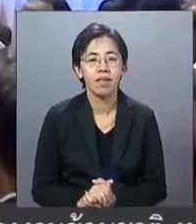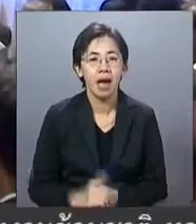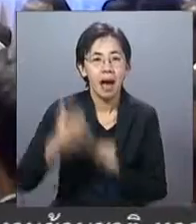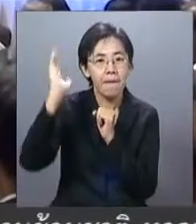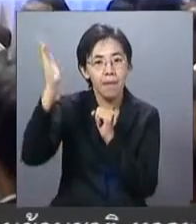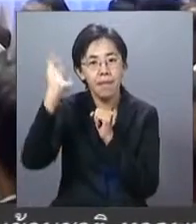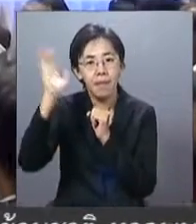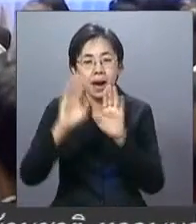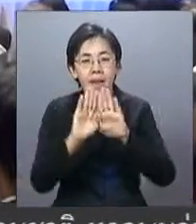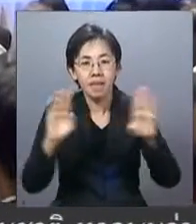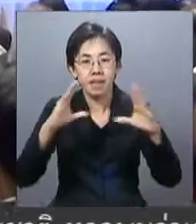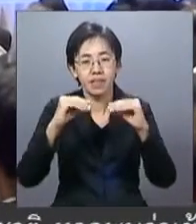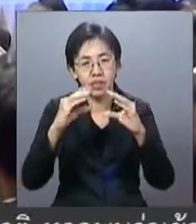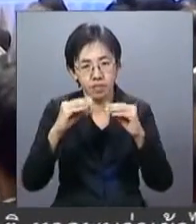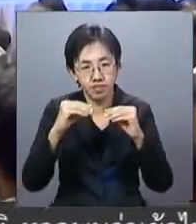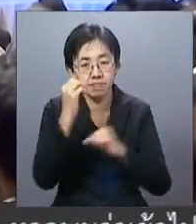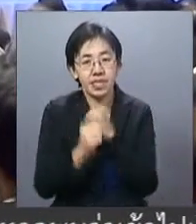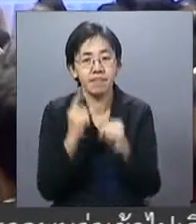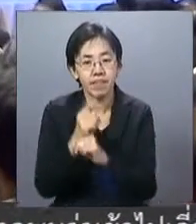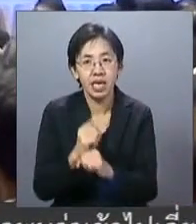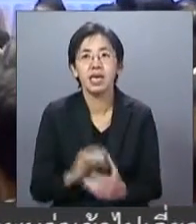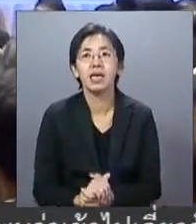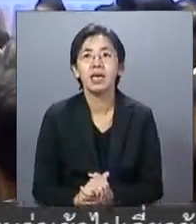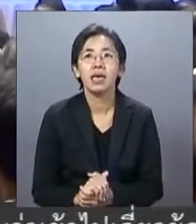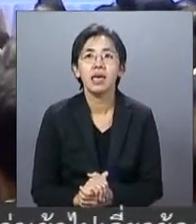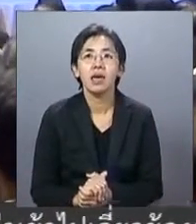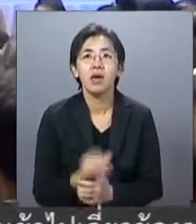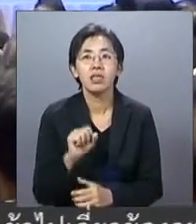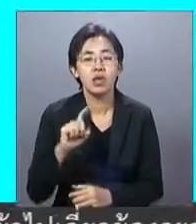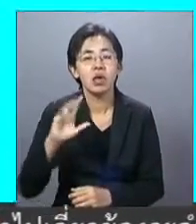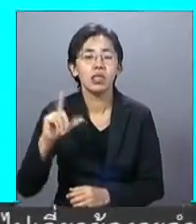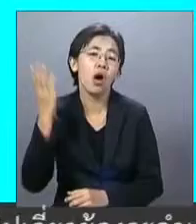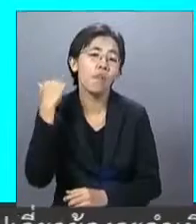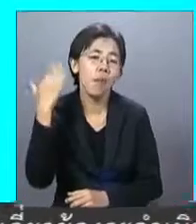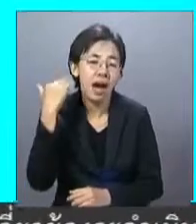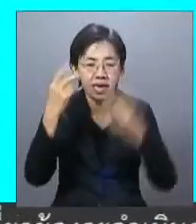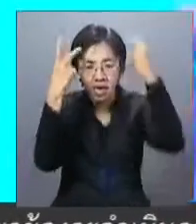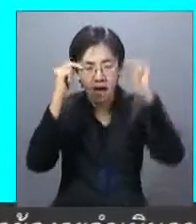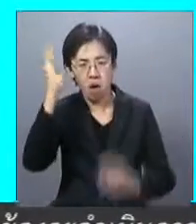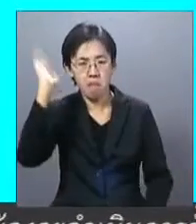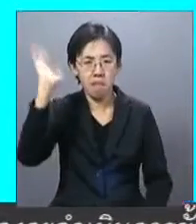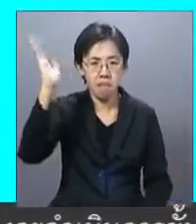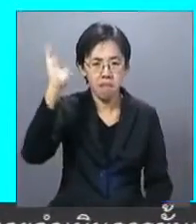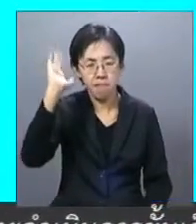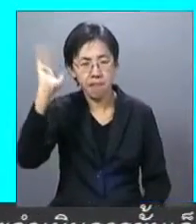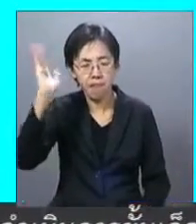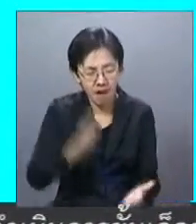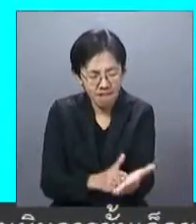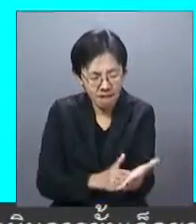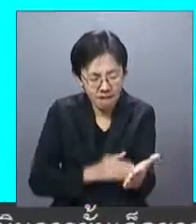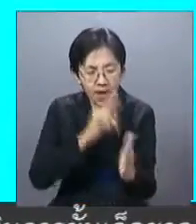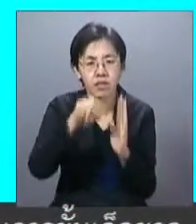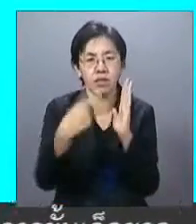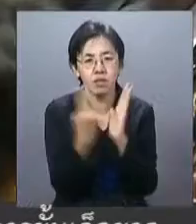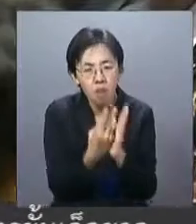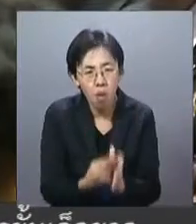ถาเปิดประชุมประจำปีของสสช.เมื่อวานนี้นายกประยุทธ์ใช้เวลาพูดไปเกือบ2ชั่วโมงเต็มร่าย